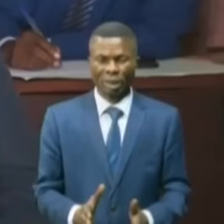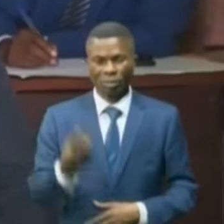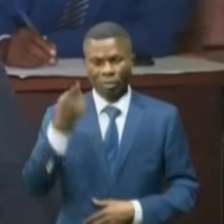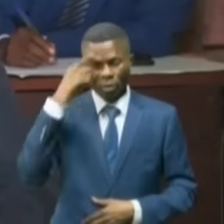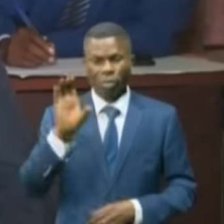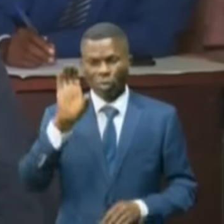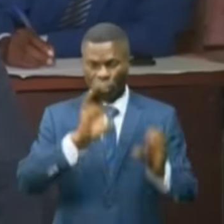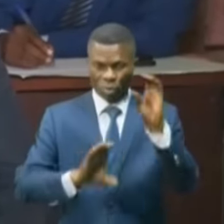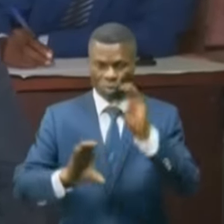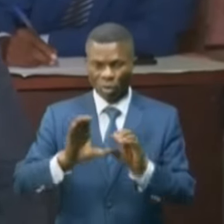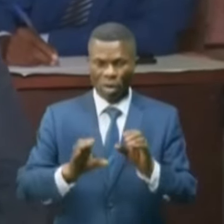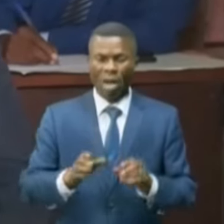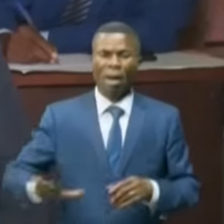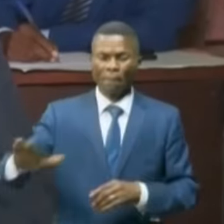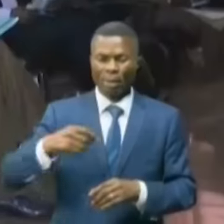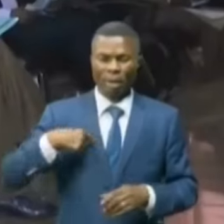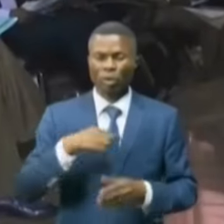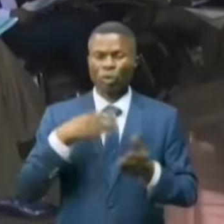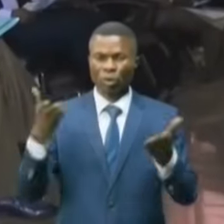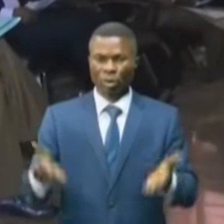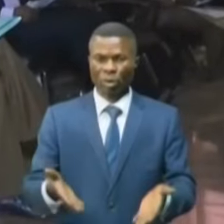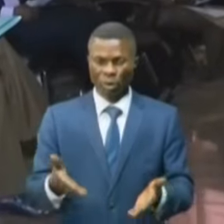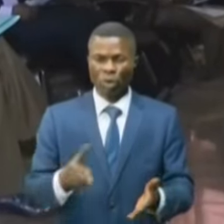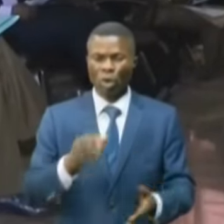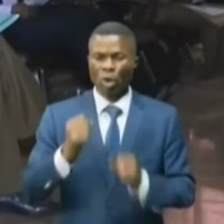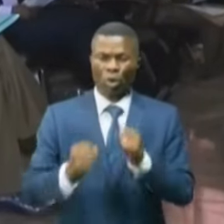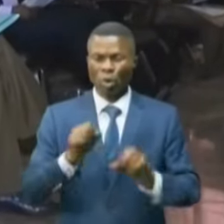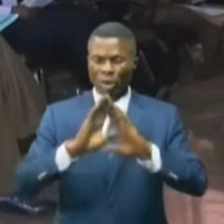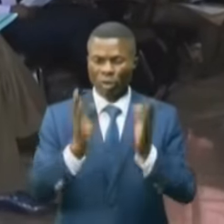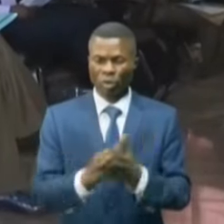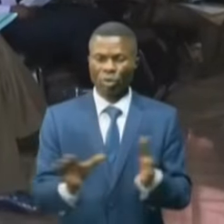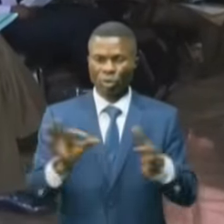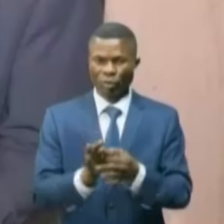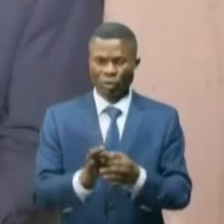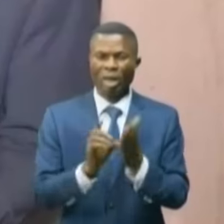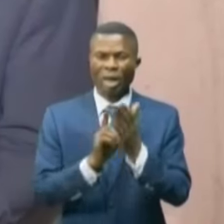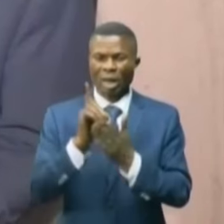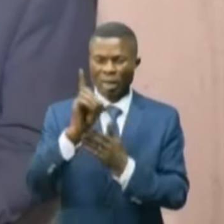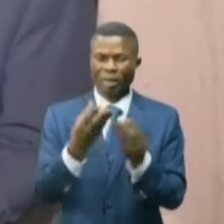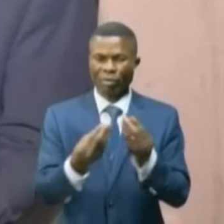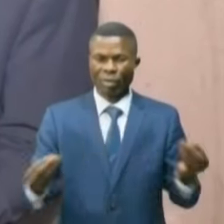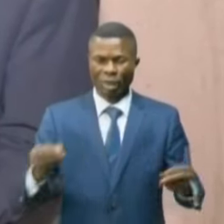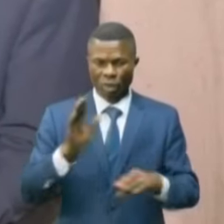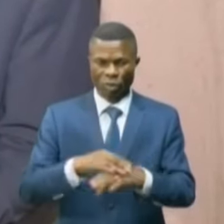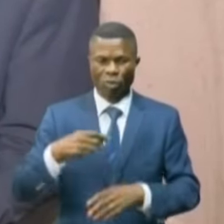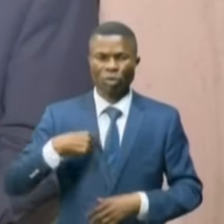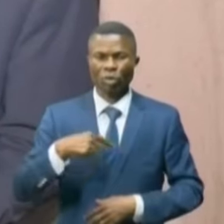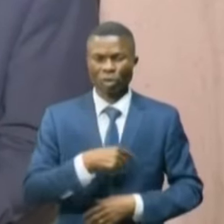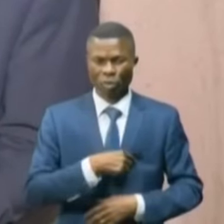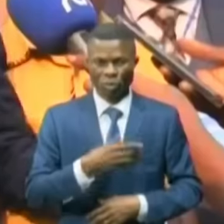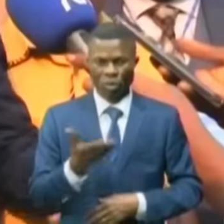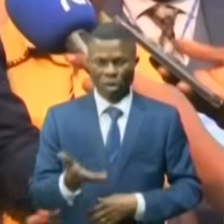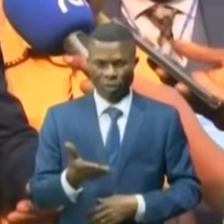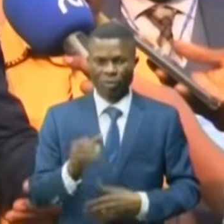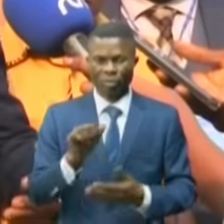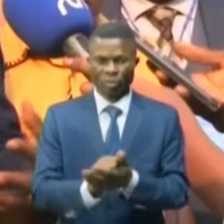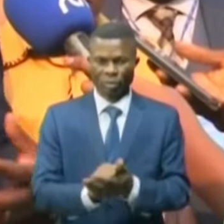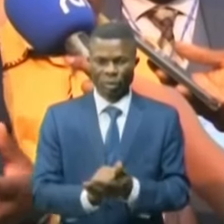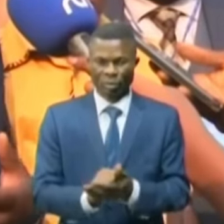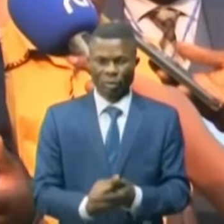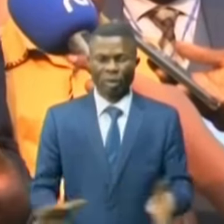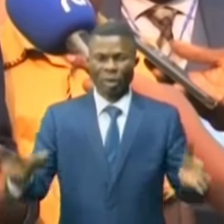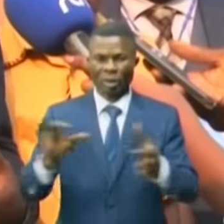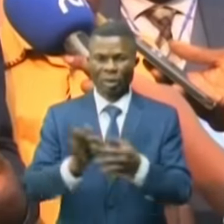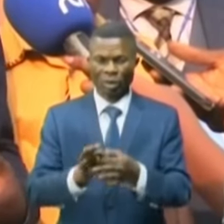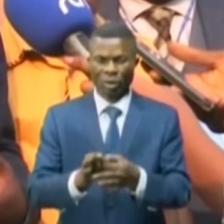la science, là où nous allons, pour que les efforts soient fédérés et qu'on arrive aux résultats que nous sommes en train de rechercher. C'est la